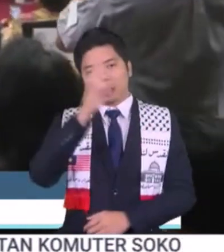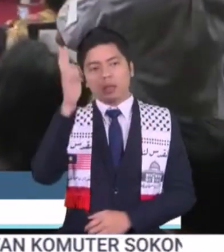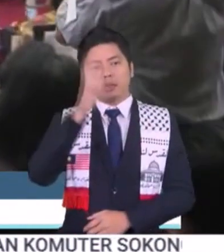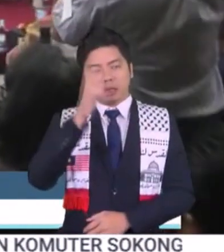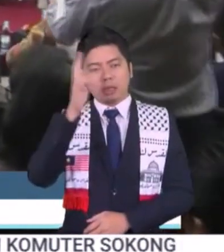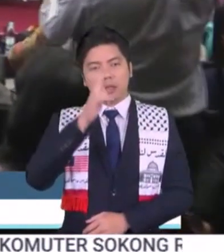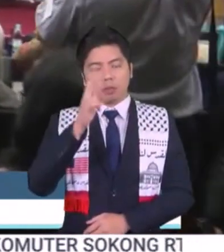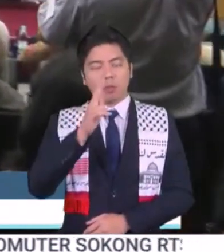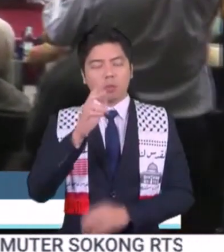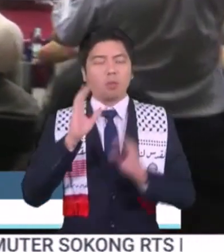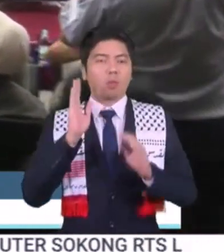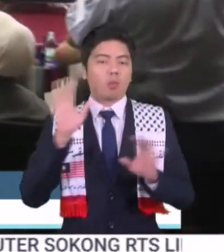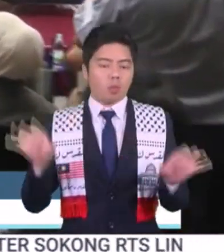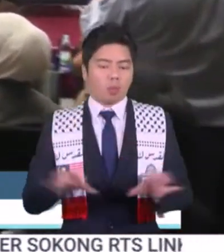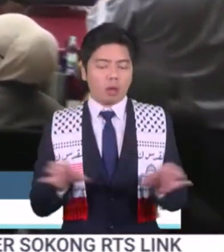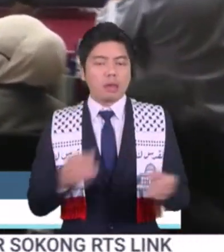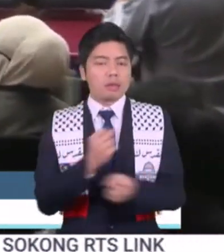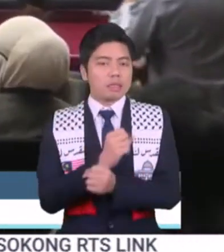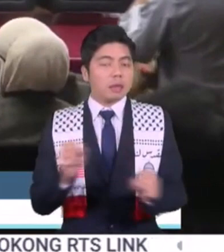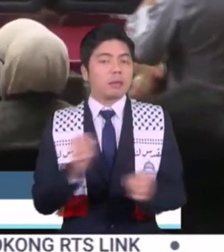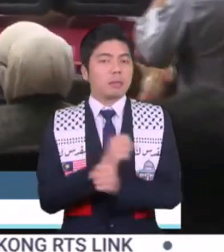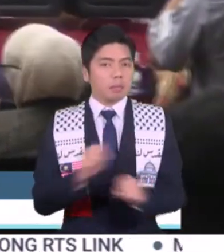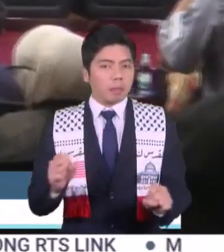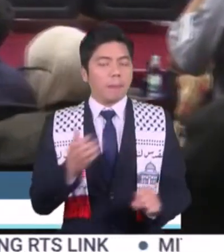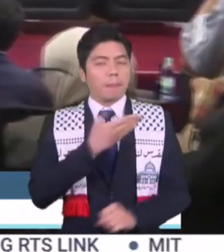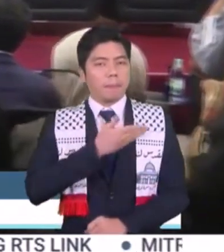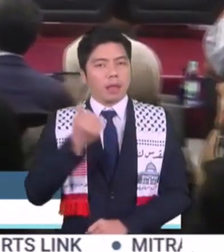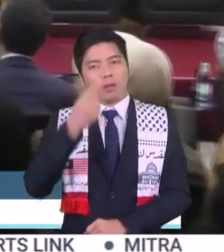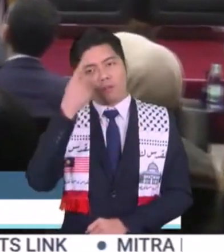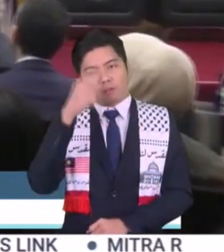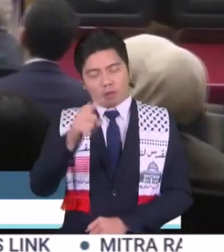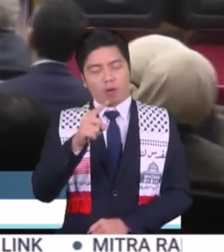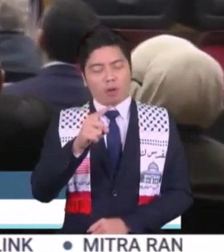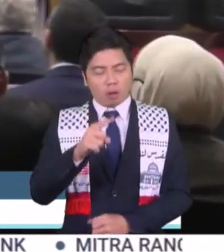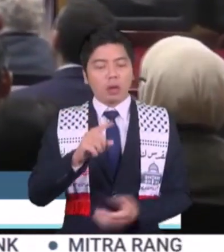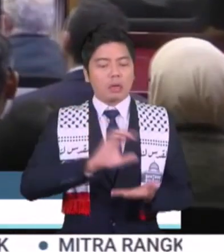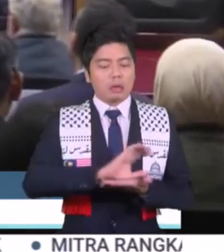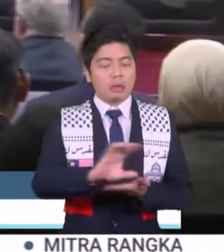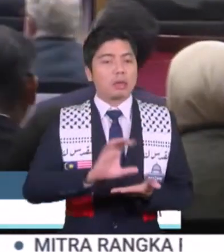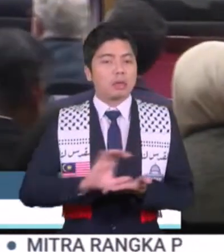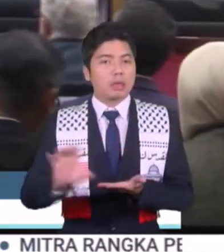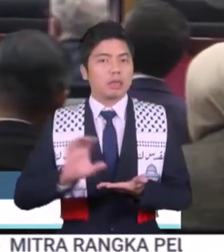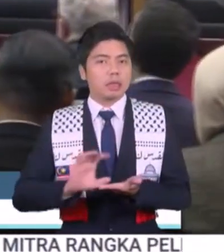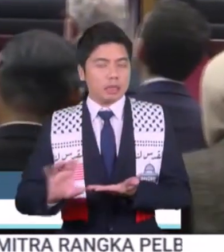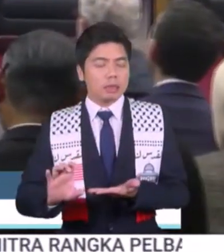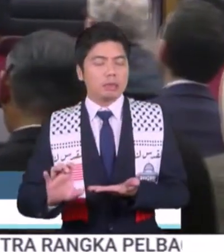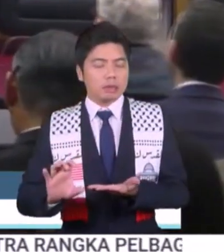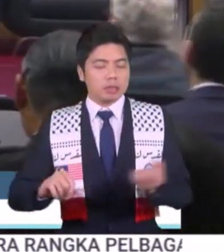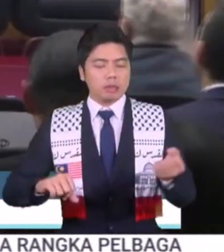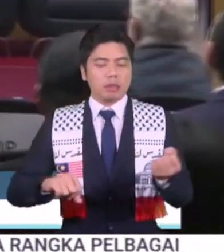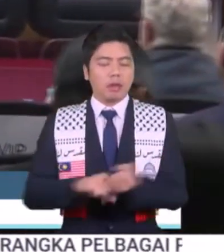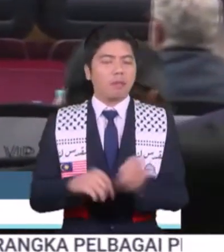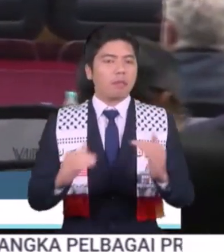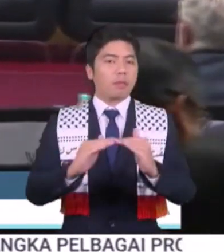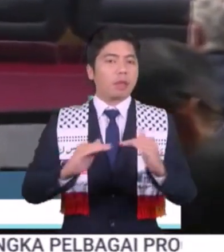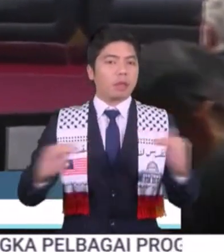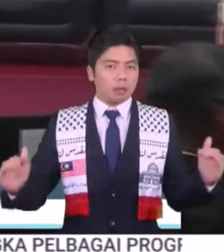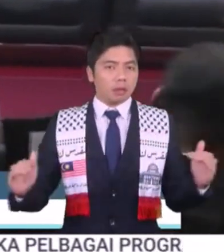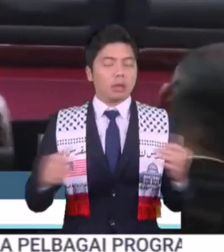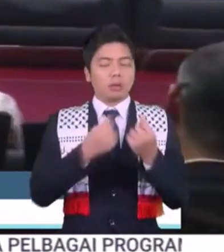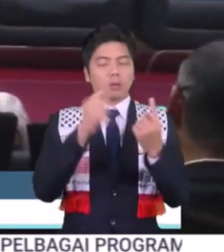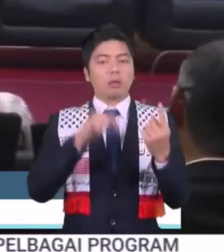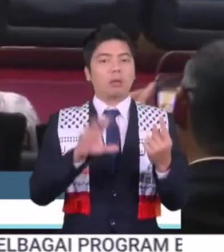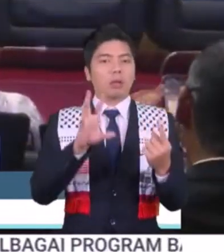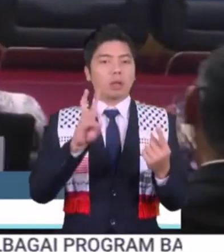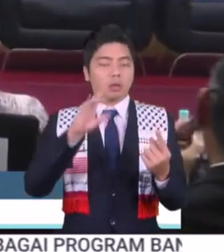langkah penyelarasan dan persediaan terbaik bagi memastikan pengagihan subsidi yang saksama. Katanya lagi, 11.6